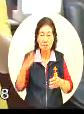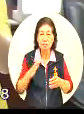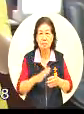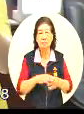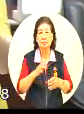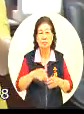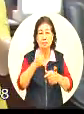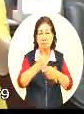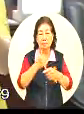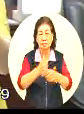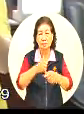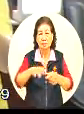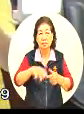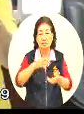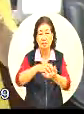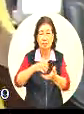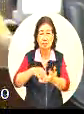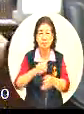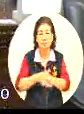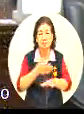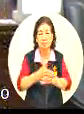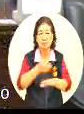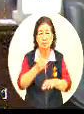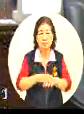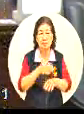底下感谢我们的陈市长啊，感谢。